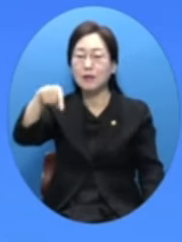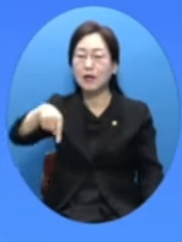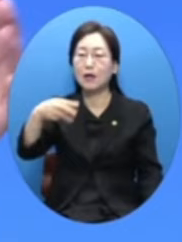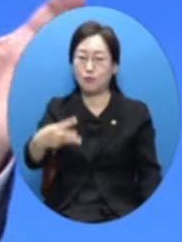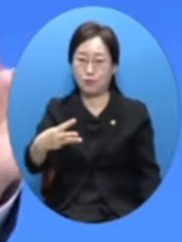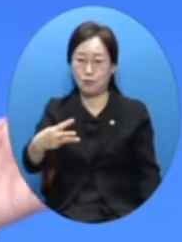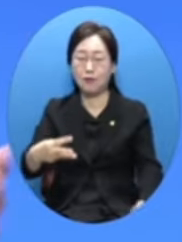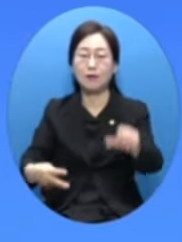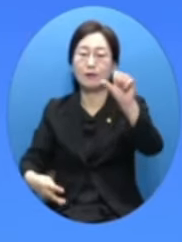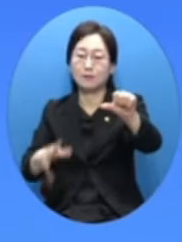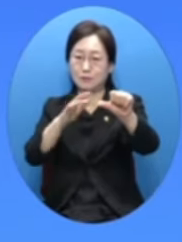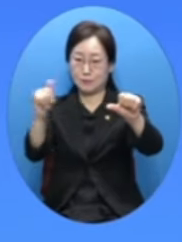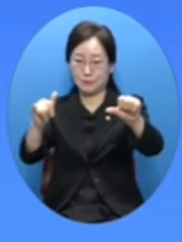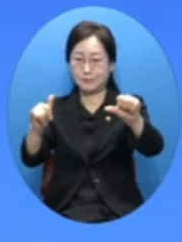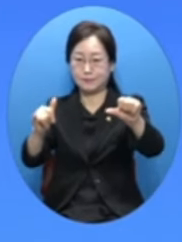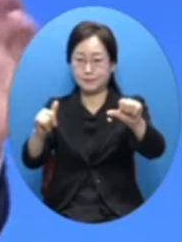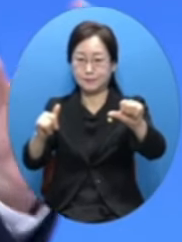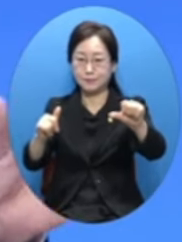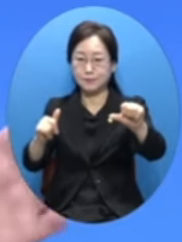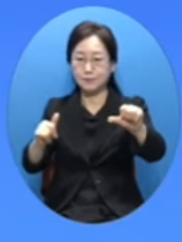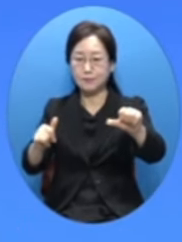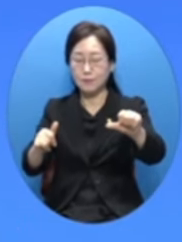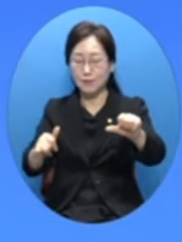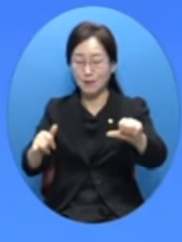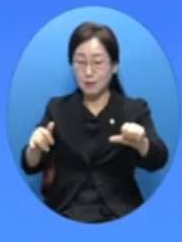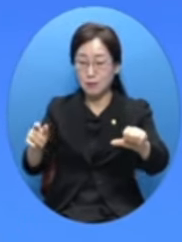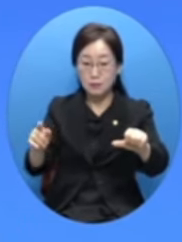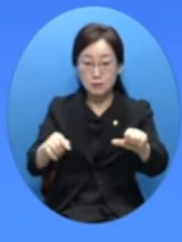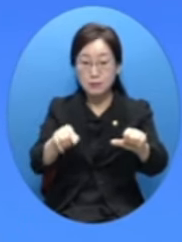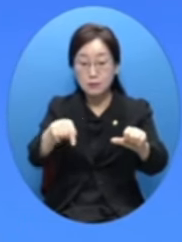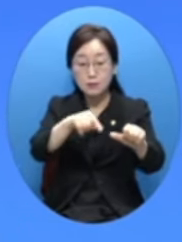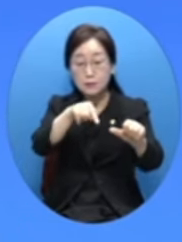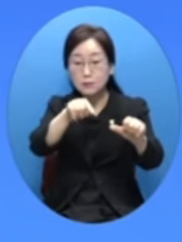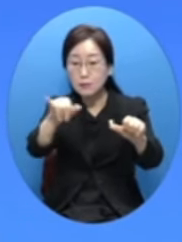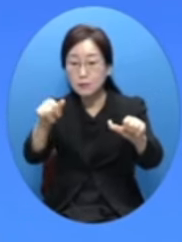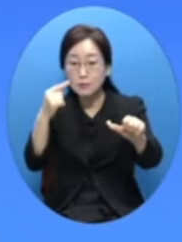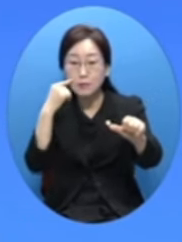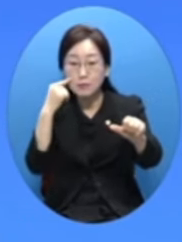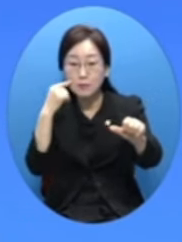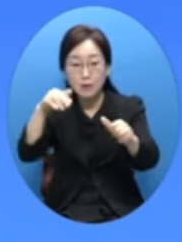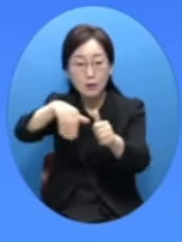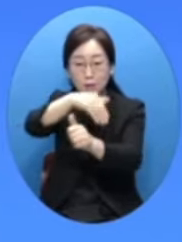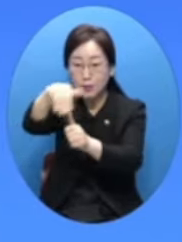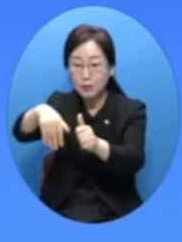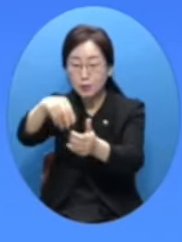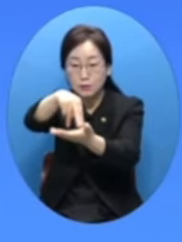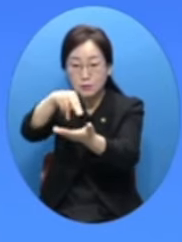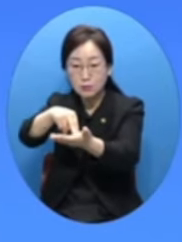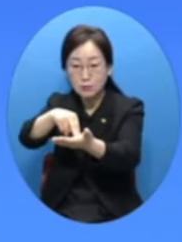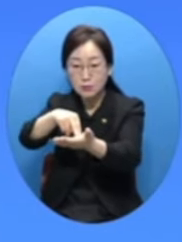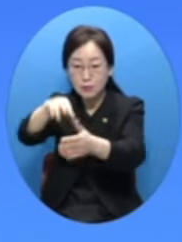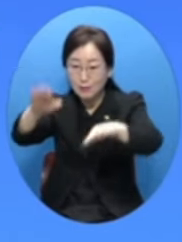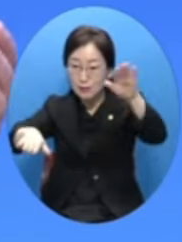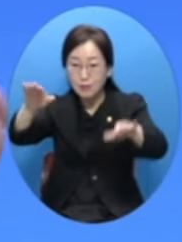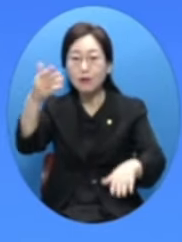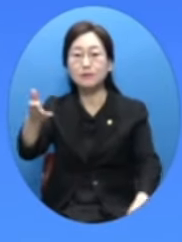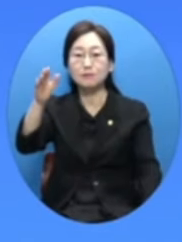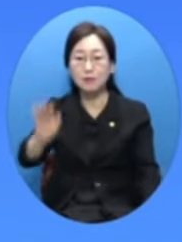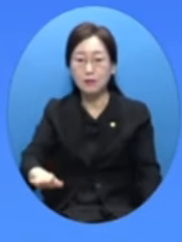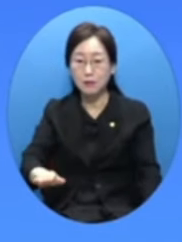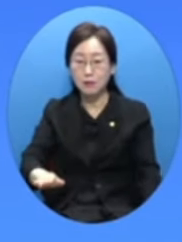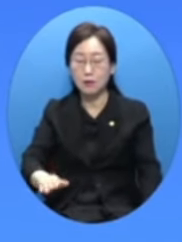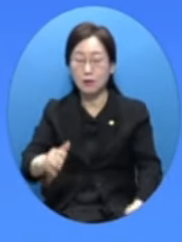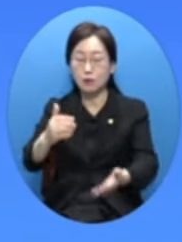이 다섯 사람의 지도자가 전혀 그들의 배경이나 신분이 맞지 않은데 주님을